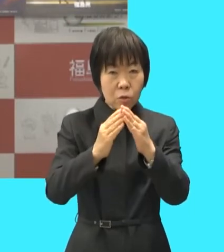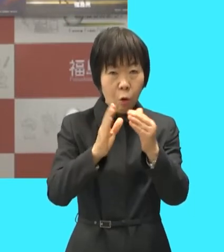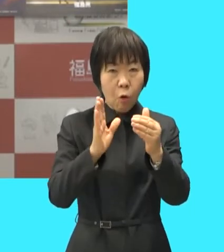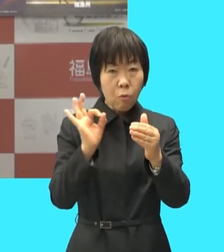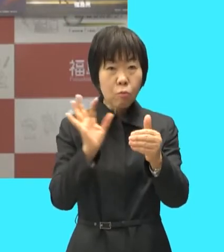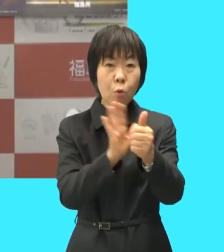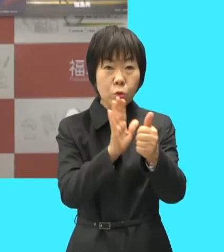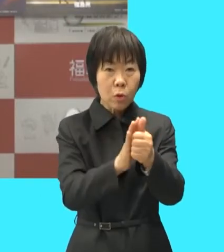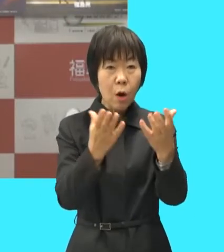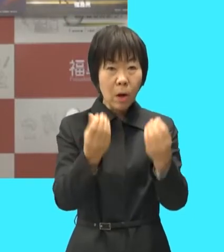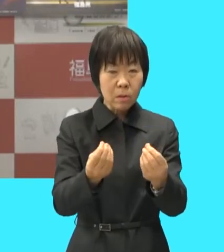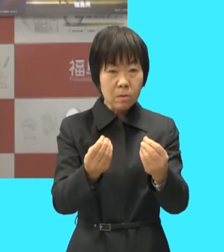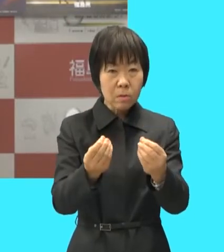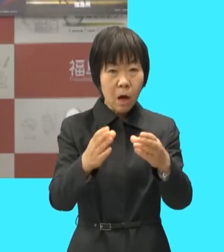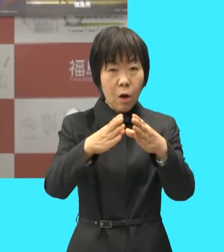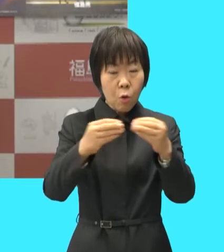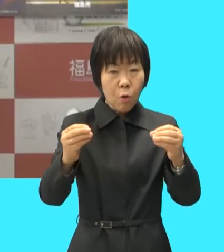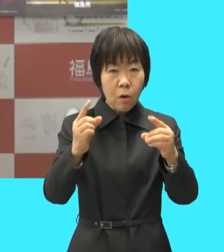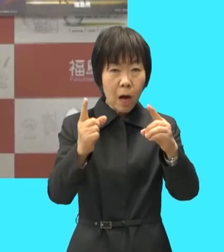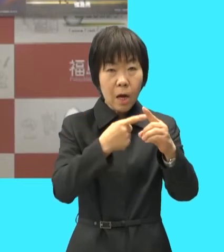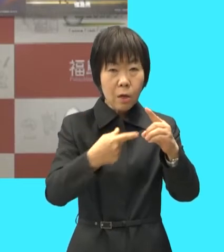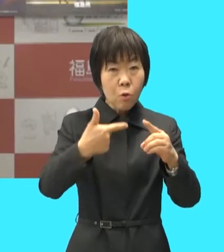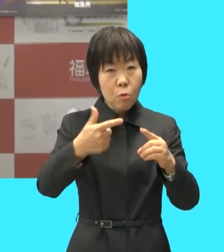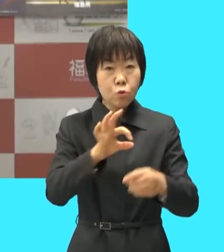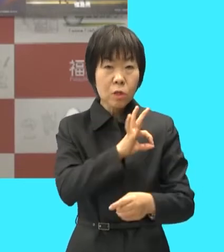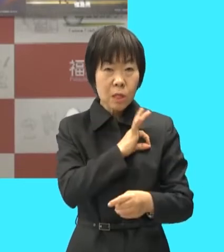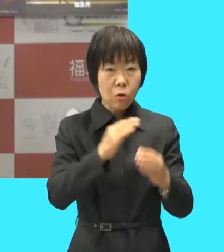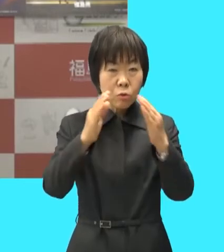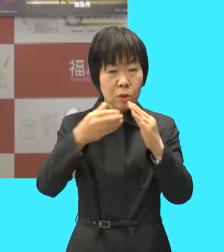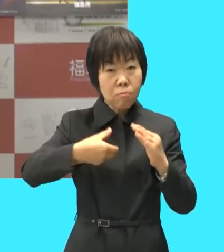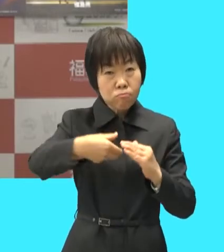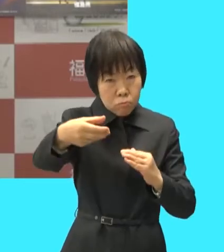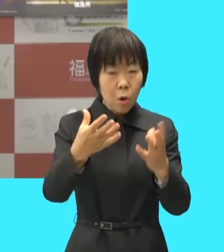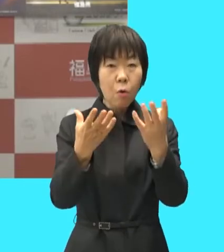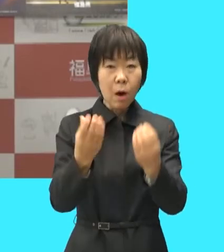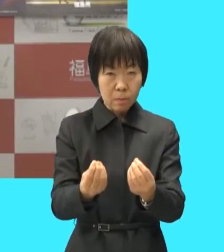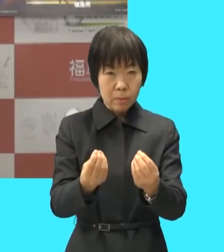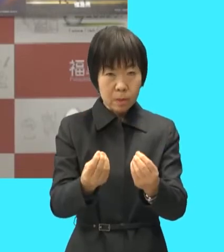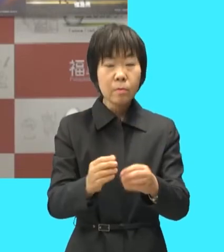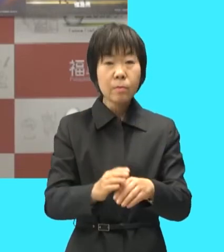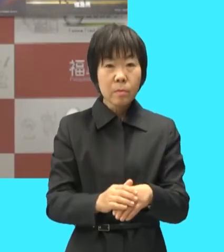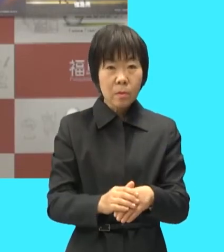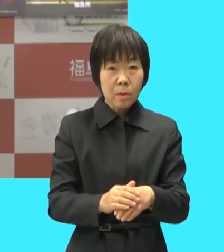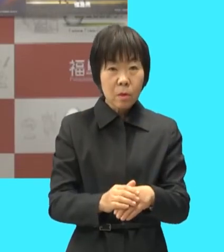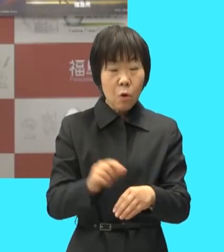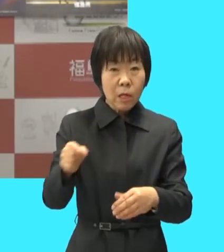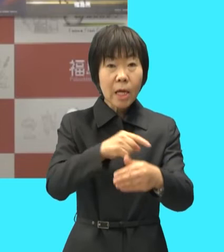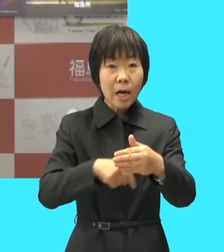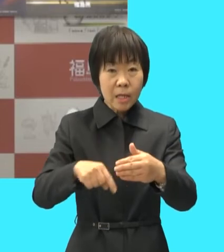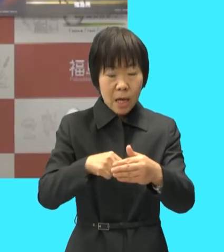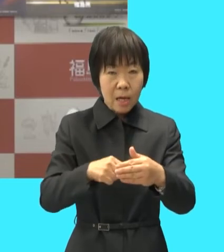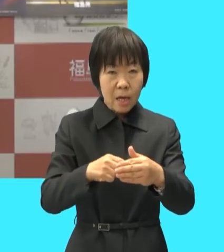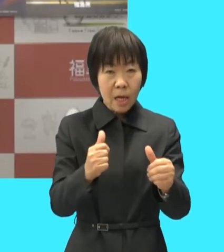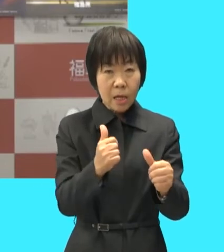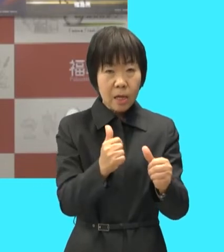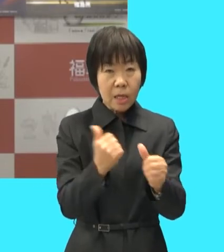国家公務員住宅の貸与が終わったりという、来年の春に節目を迎えると思います。そうした中で避難